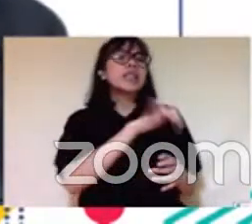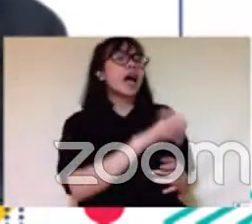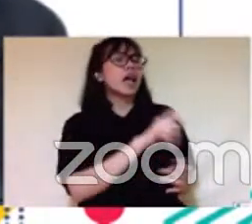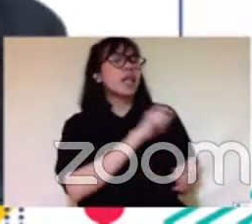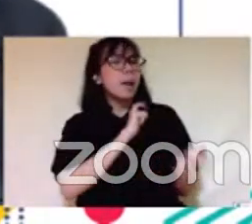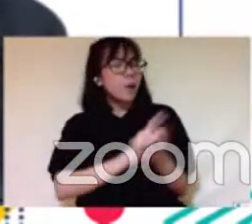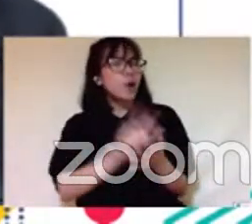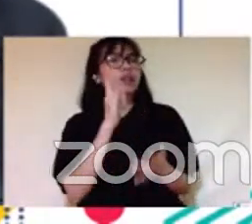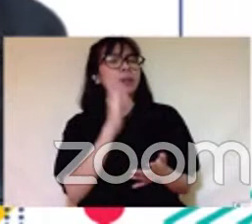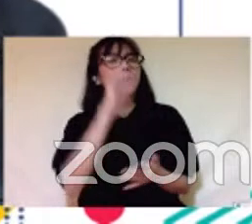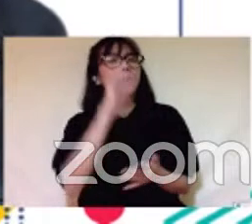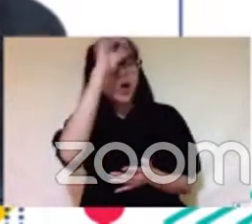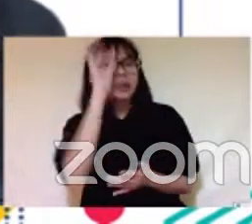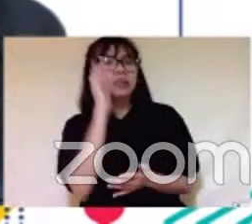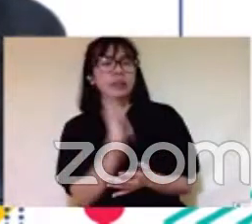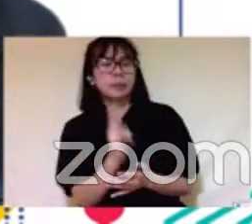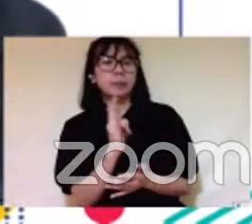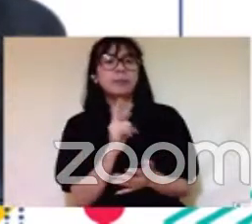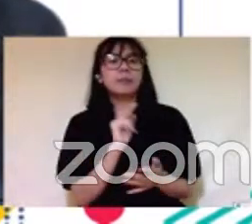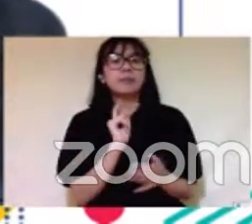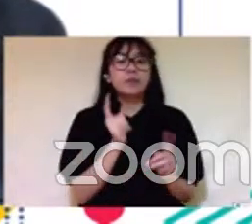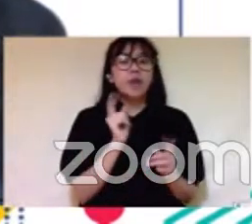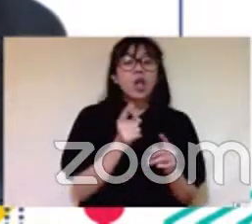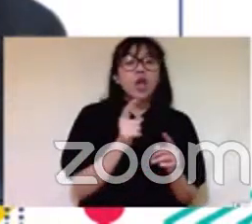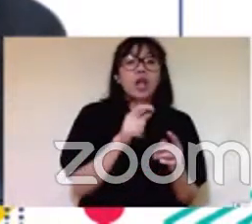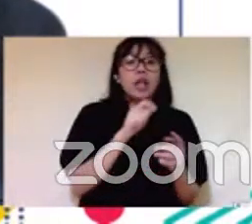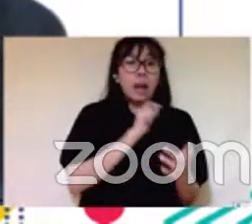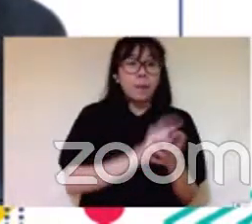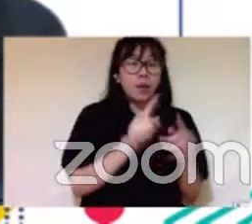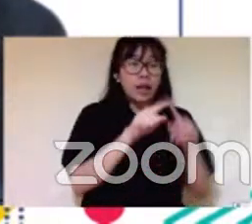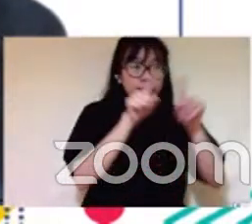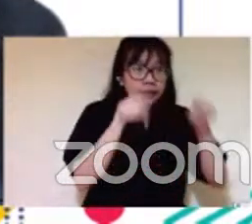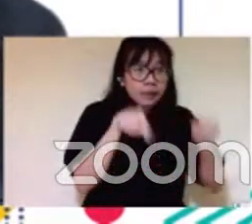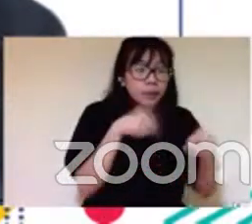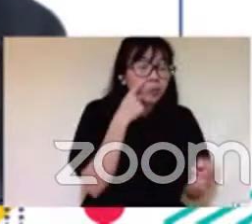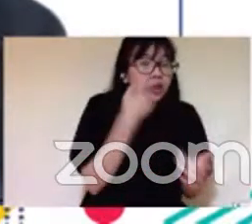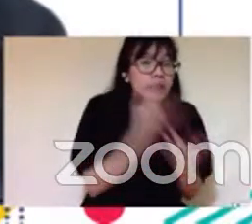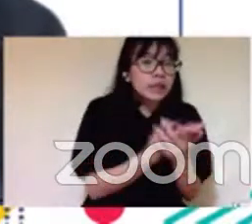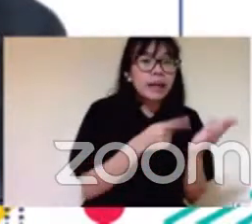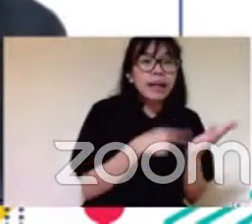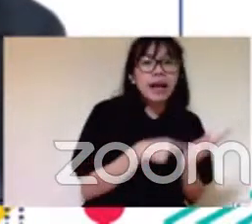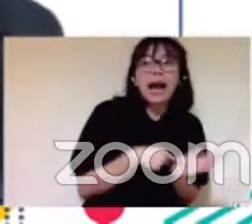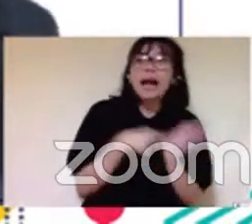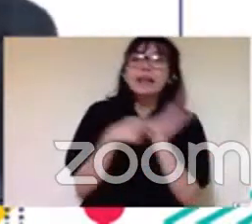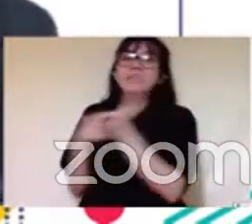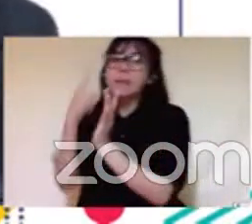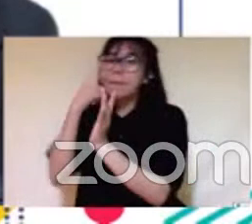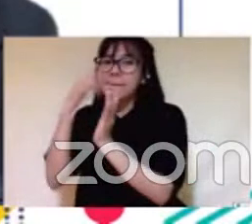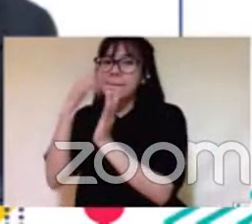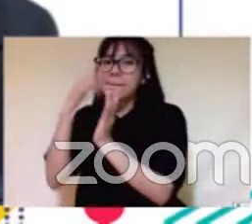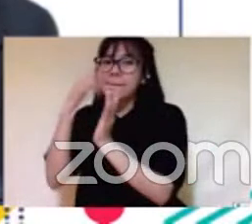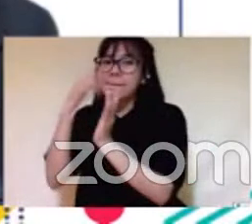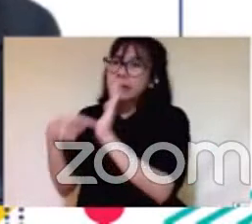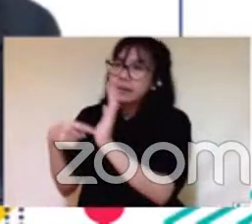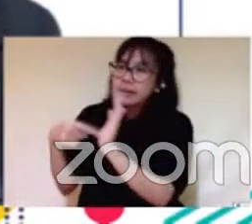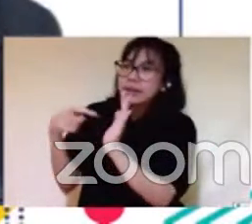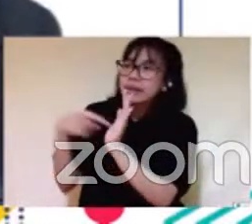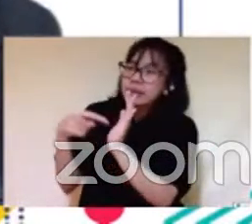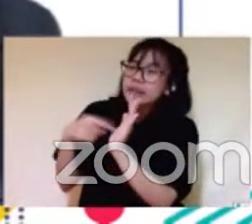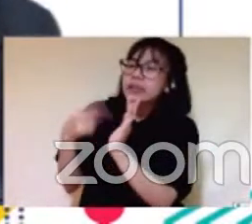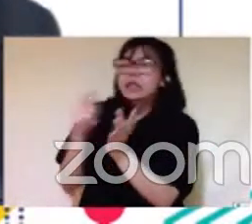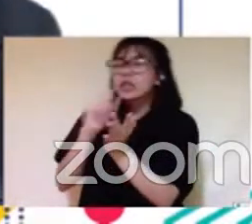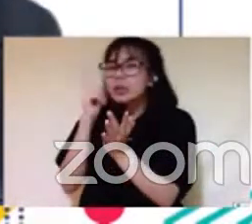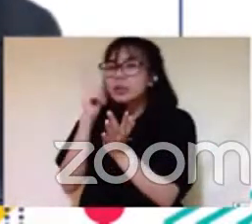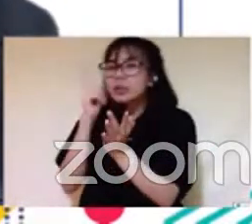kita bawa ke bank, biasanya itu menjadi dasar untuk bank melakukan blokir dan kemudian bisa melakukan pengembalian.